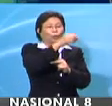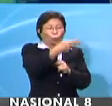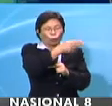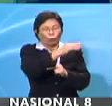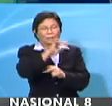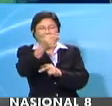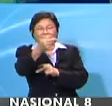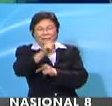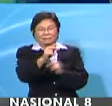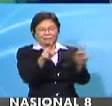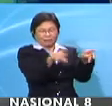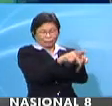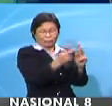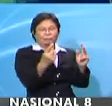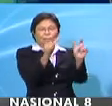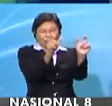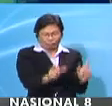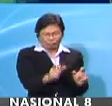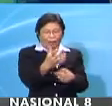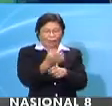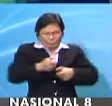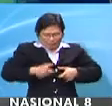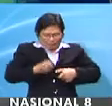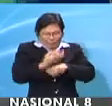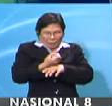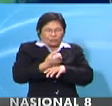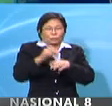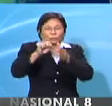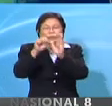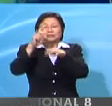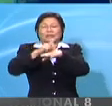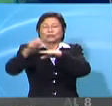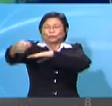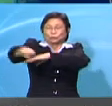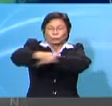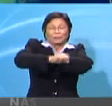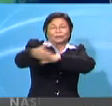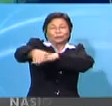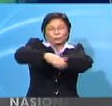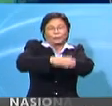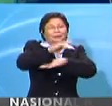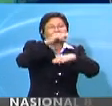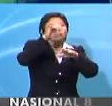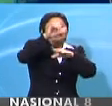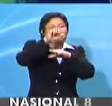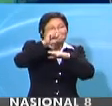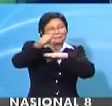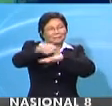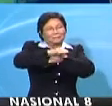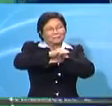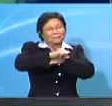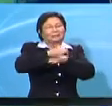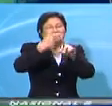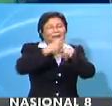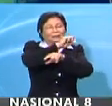dan Chan peng Sun yang mencari pingatem pertama di sukansi turun berdepan Ricky Widianto dan Puspita Dil Richi dari